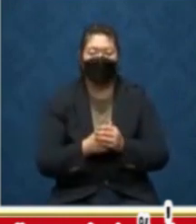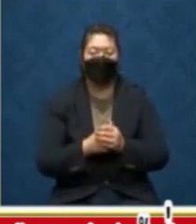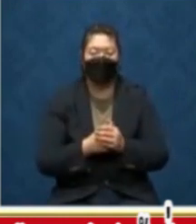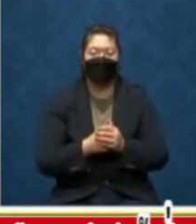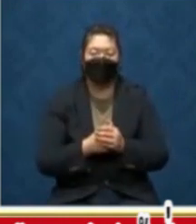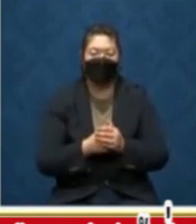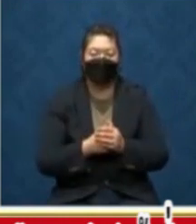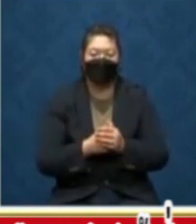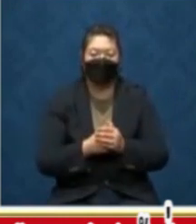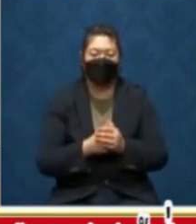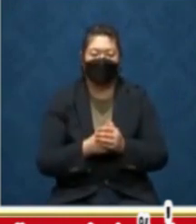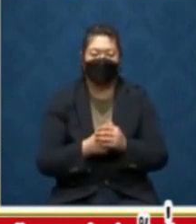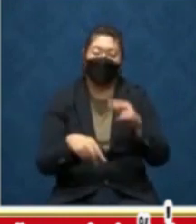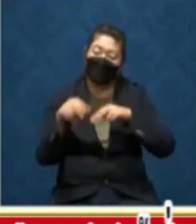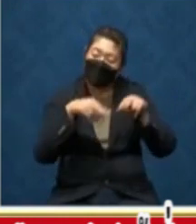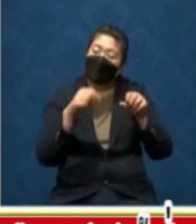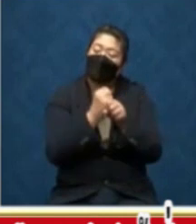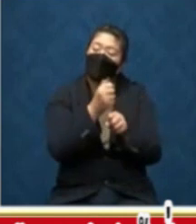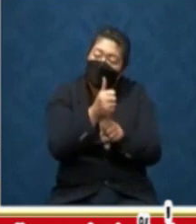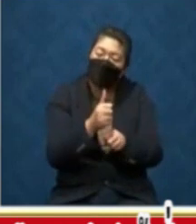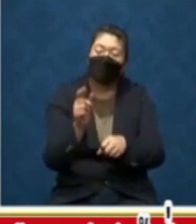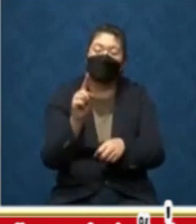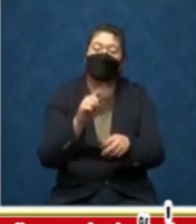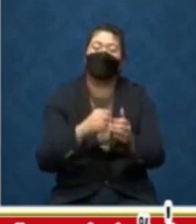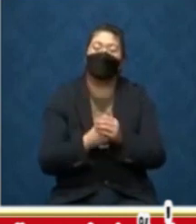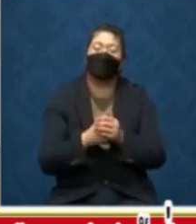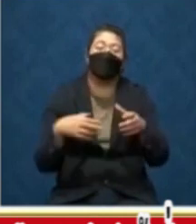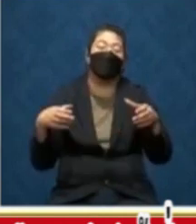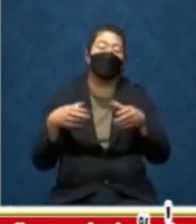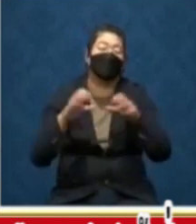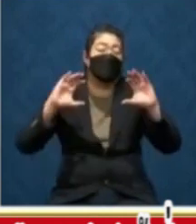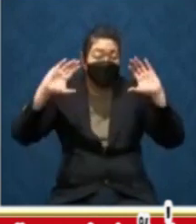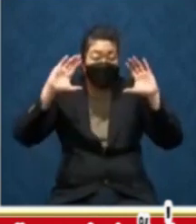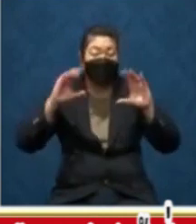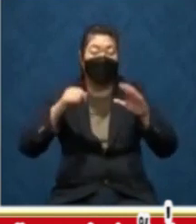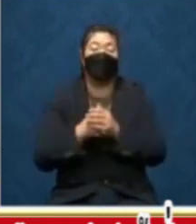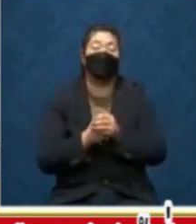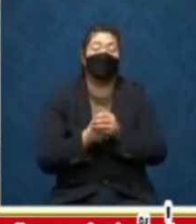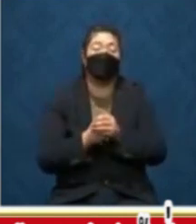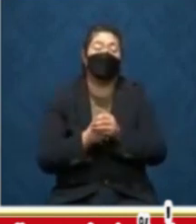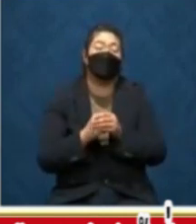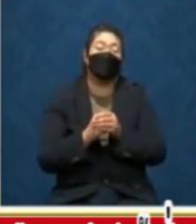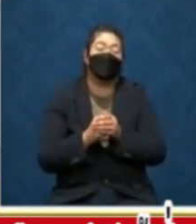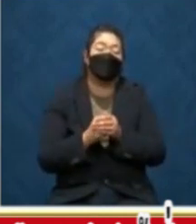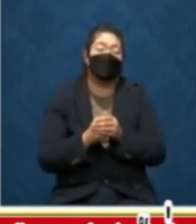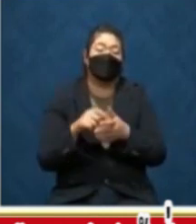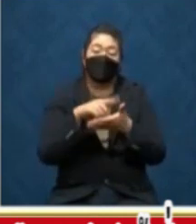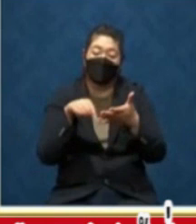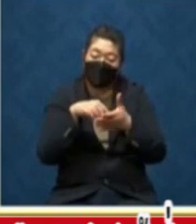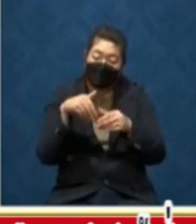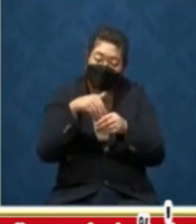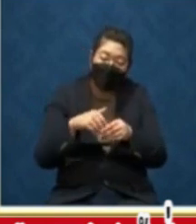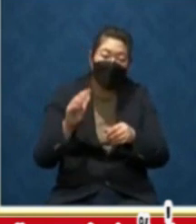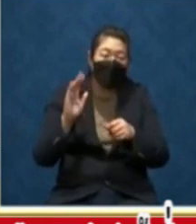เอาให้อยู่นั่นก็หมายความว่ารัฐบาลชุดนี้นี่ไปหาเสียงมาแล้วว่าความสงบ